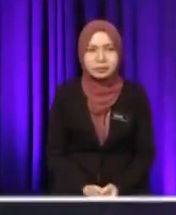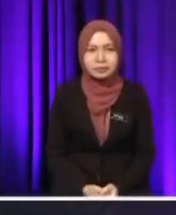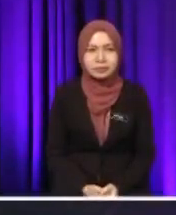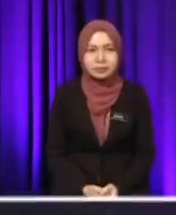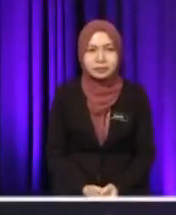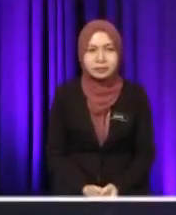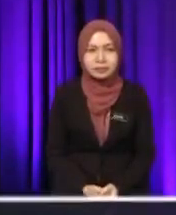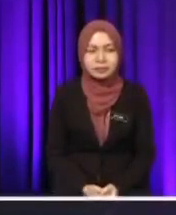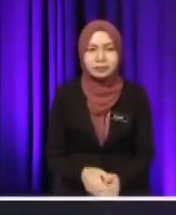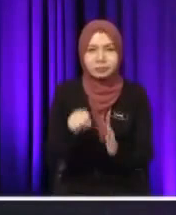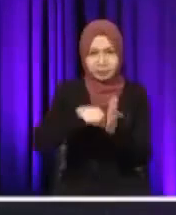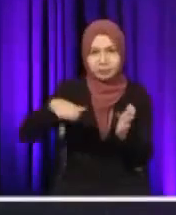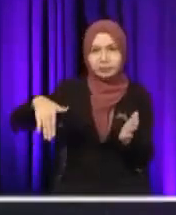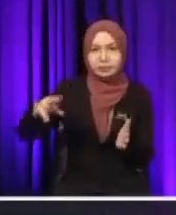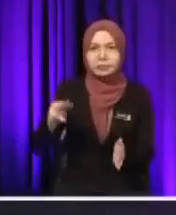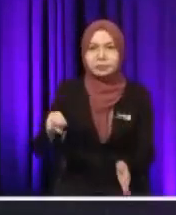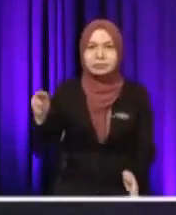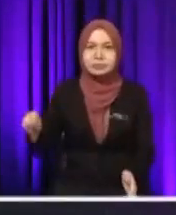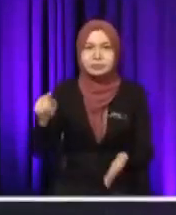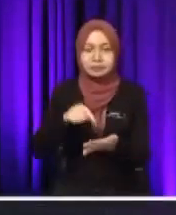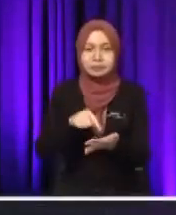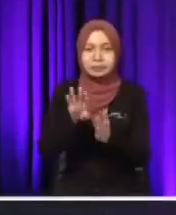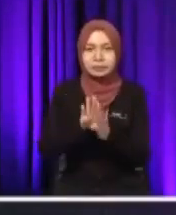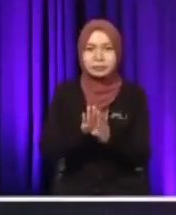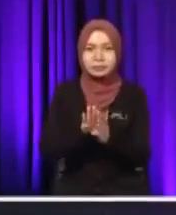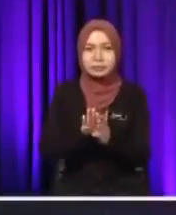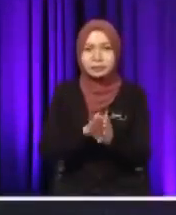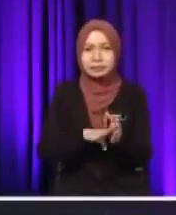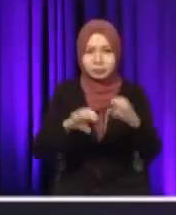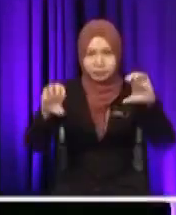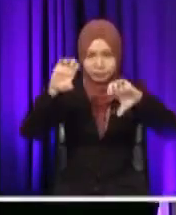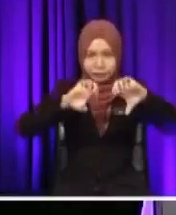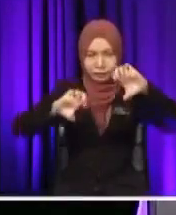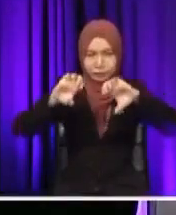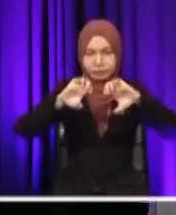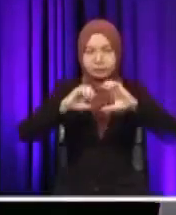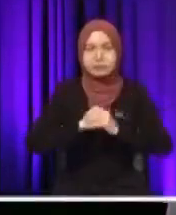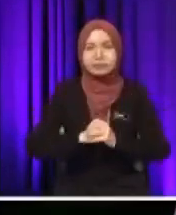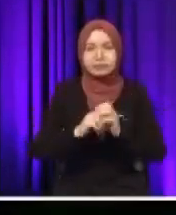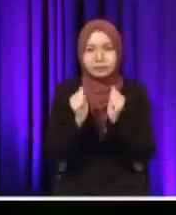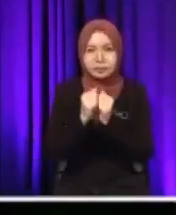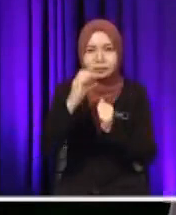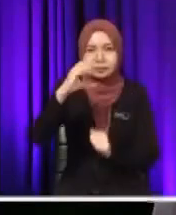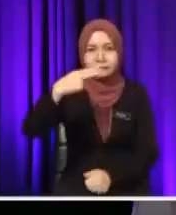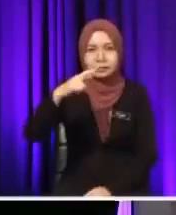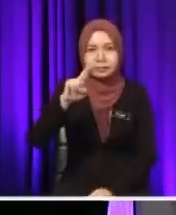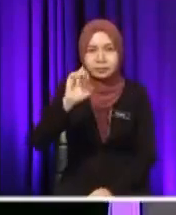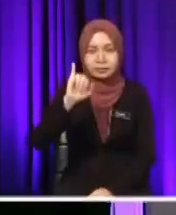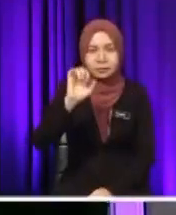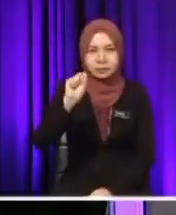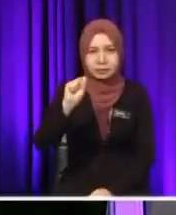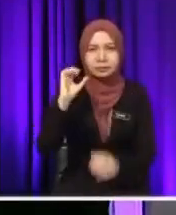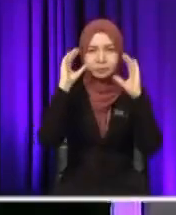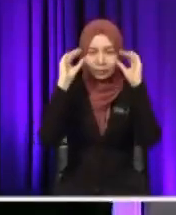buat sebelum murid-murid ini beraksi dengan eksperimen sabunnya bersama Chris. Ya. Yeah. Okey, cikgu akan terangkan